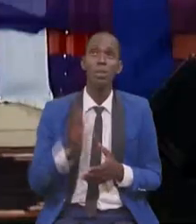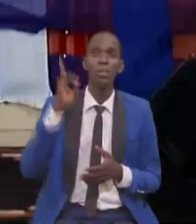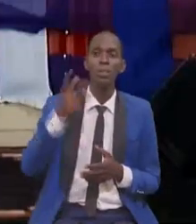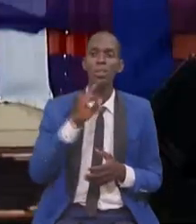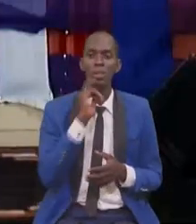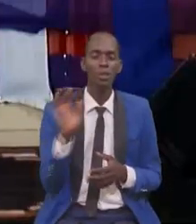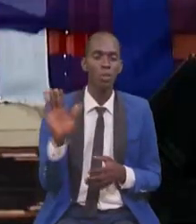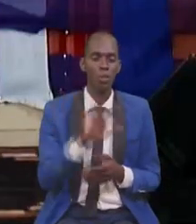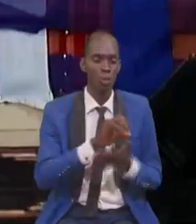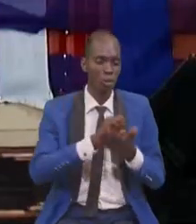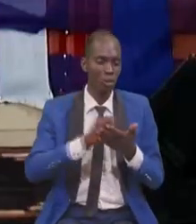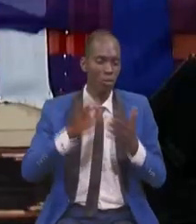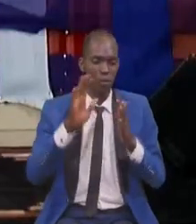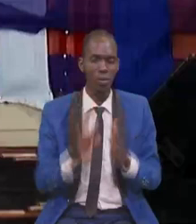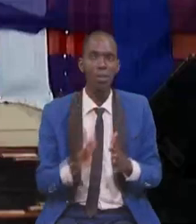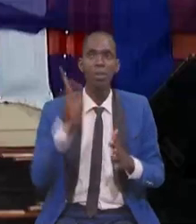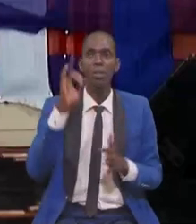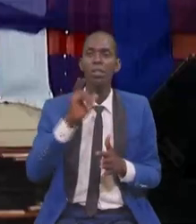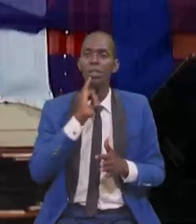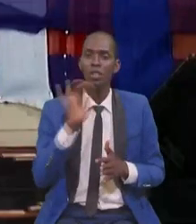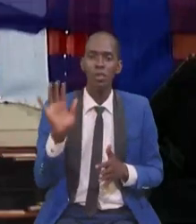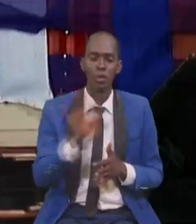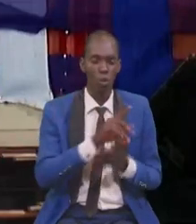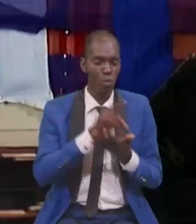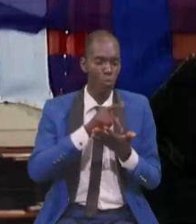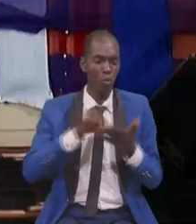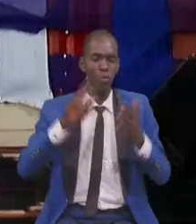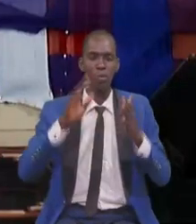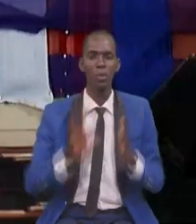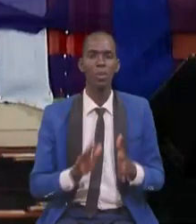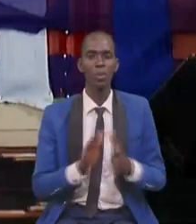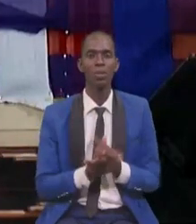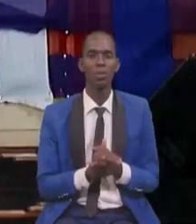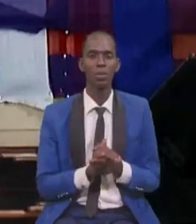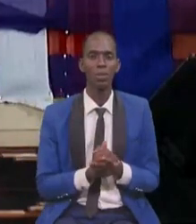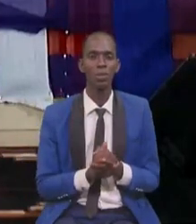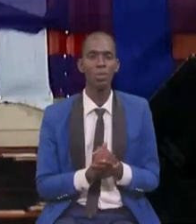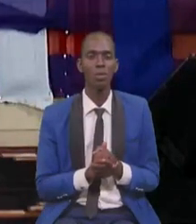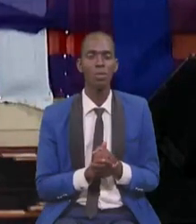Il est le sanctificateur, il est le purificateur.